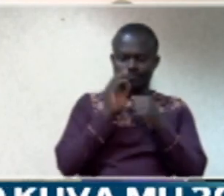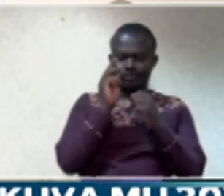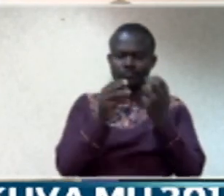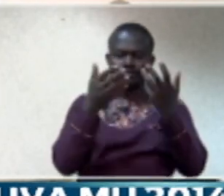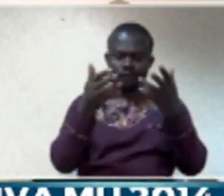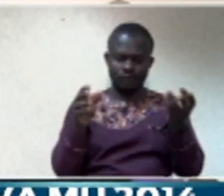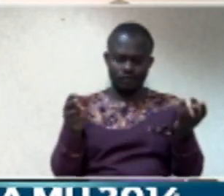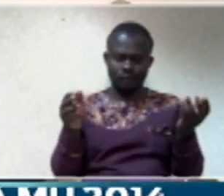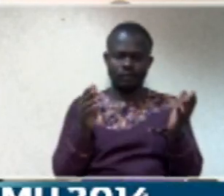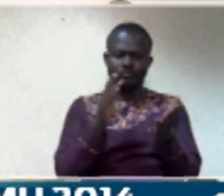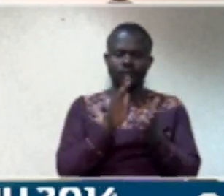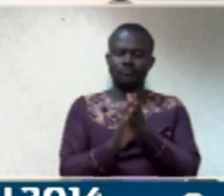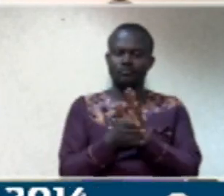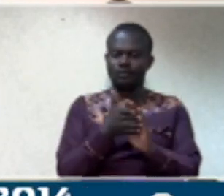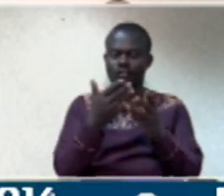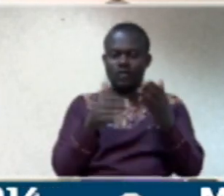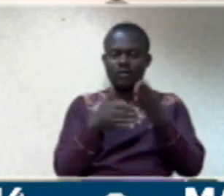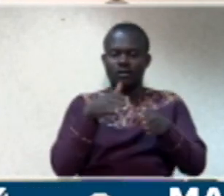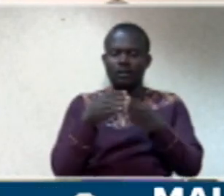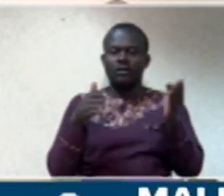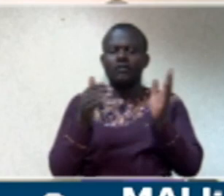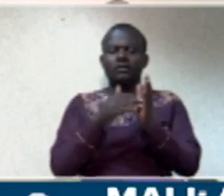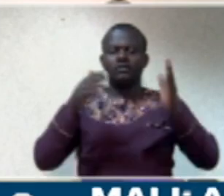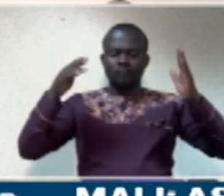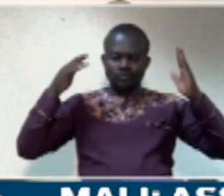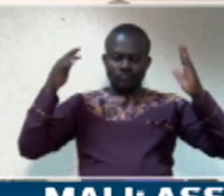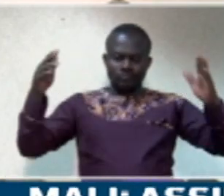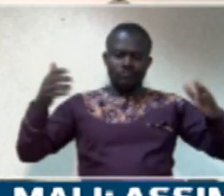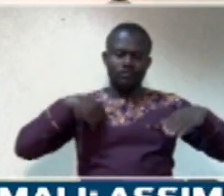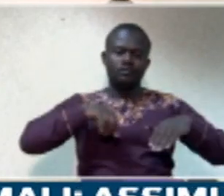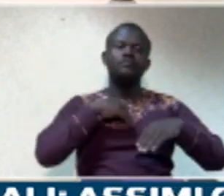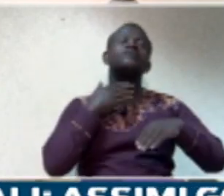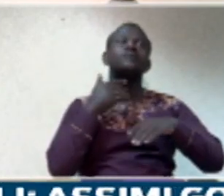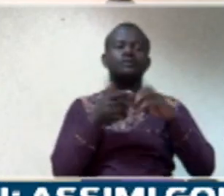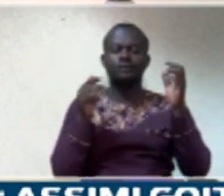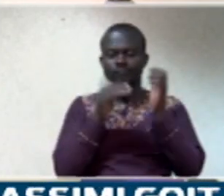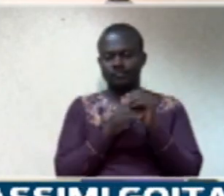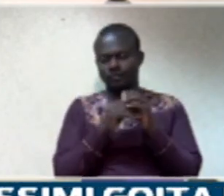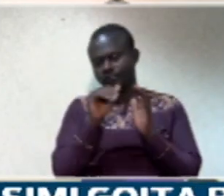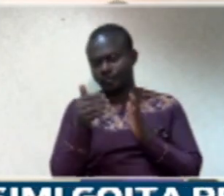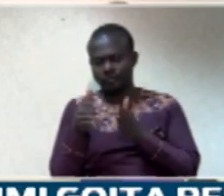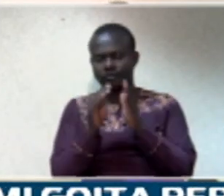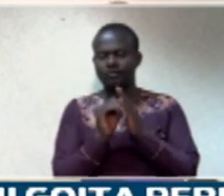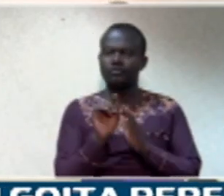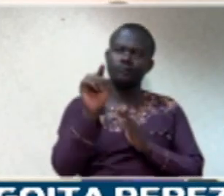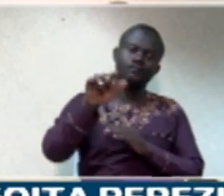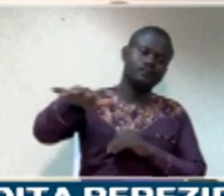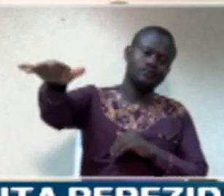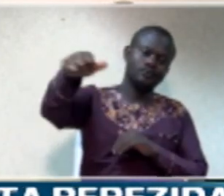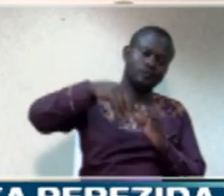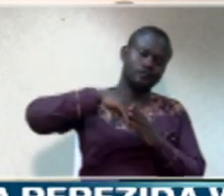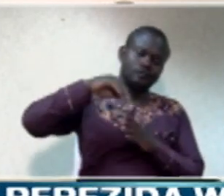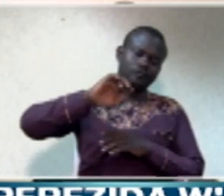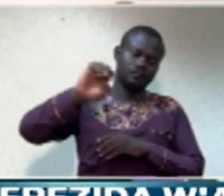uriya muhanda warangiye kandi ni munini cyane mugari. Turashaka nanone muhanda wundi uri ujya muri